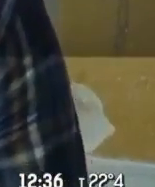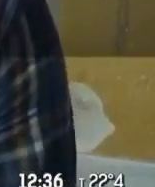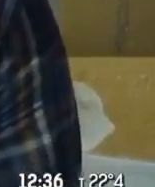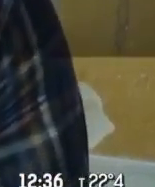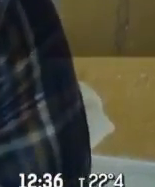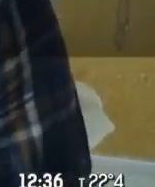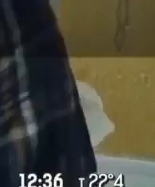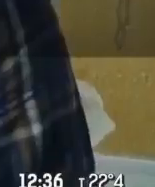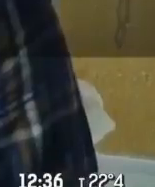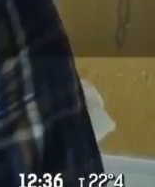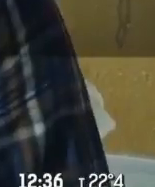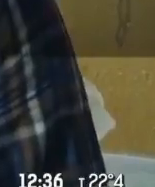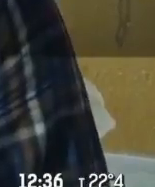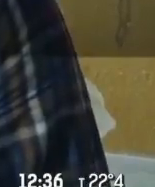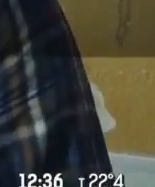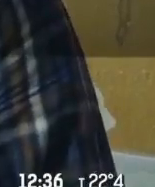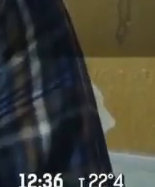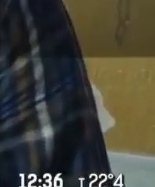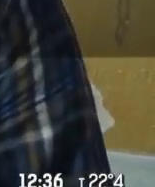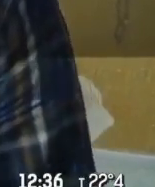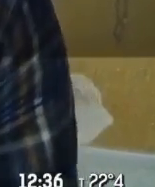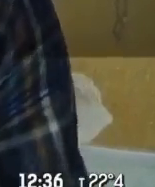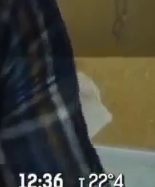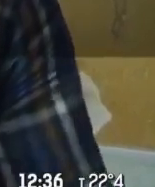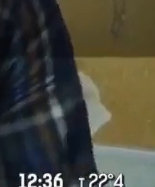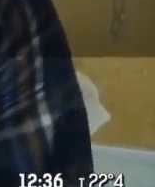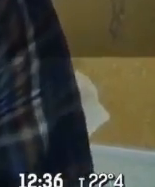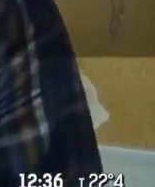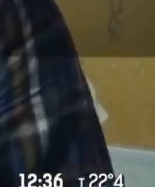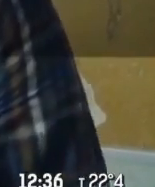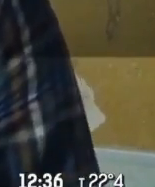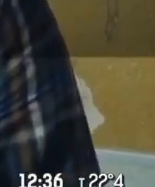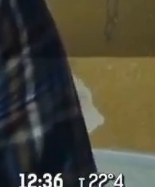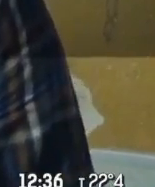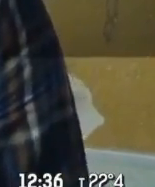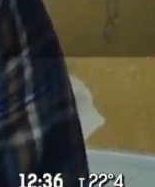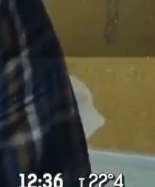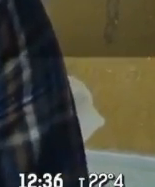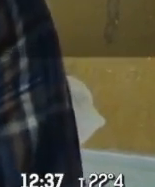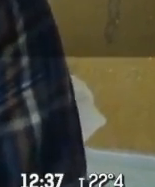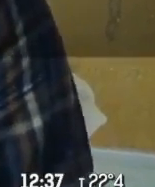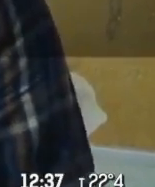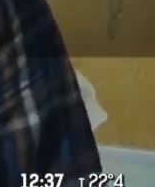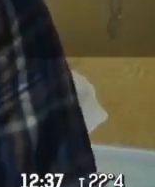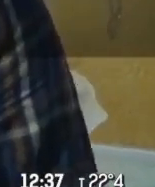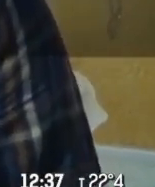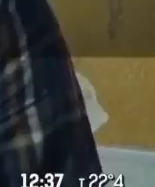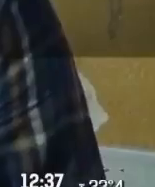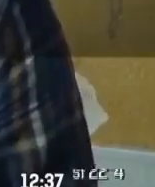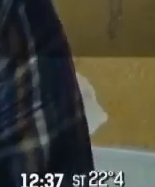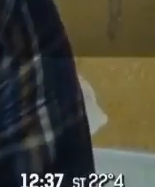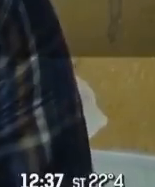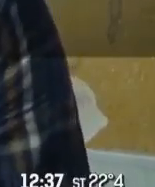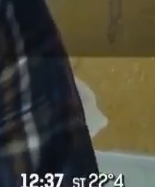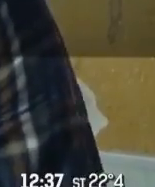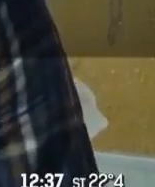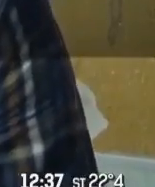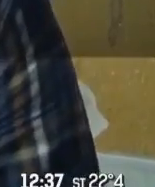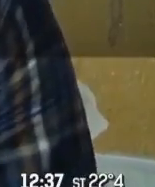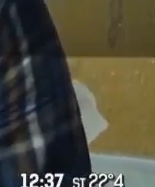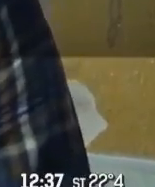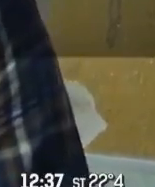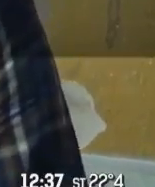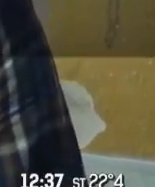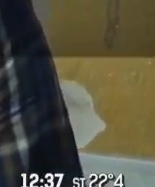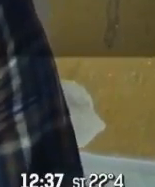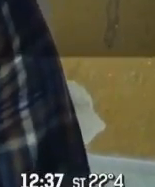يعني ما معروفين منهن صراحة، صاروا يعني قالوا زتوا إشاعة عند الناس انه في إصابات